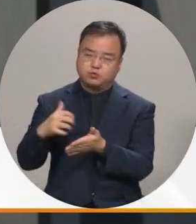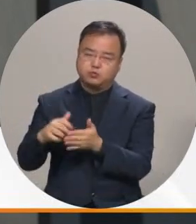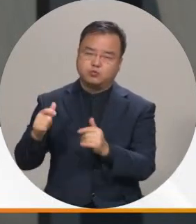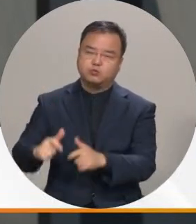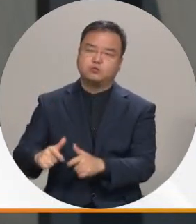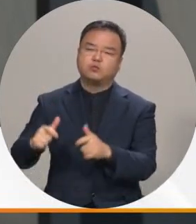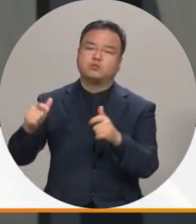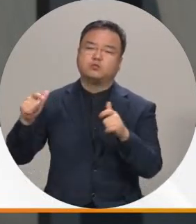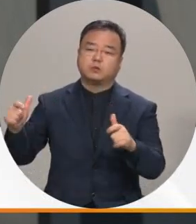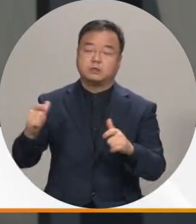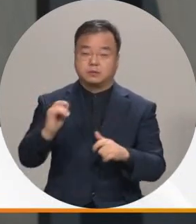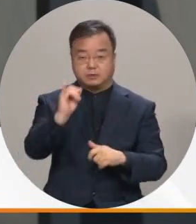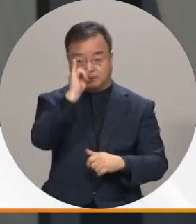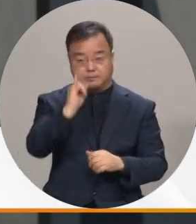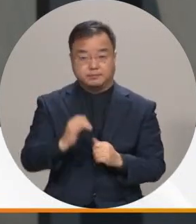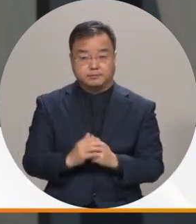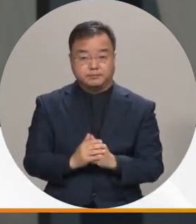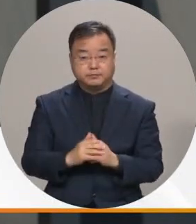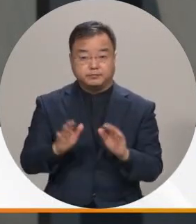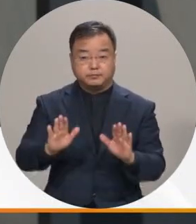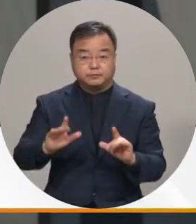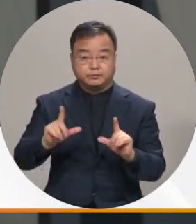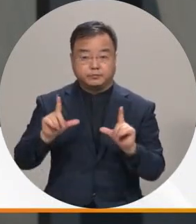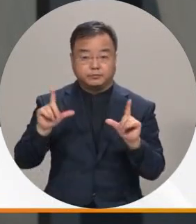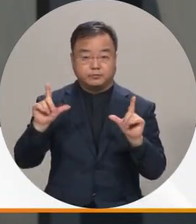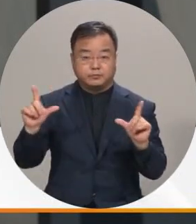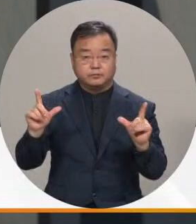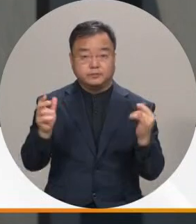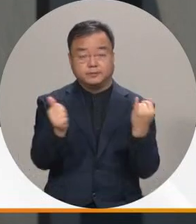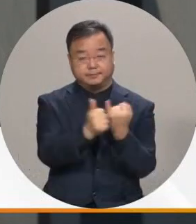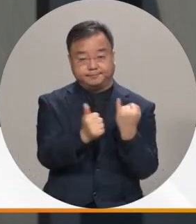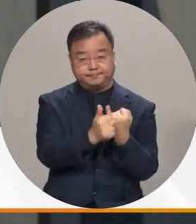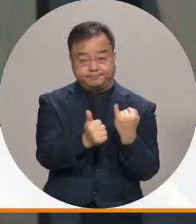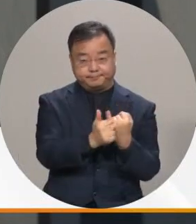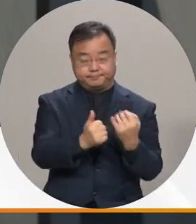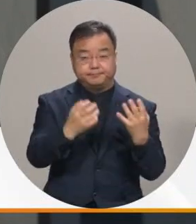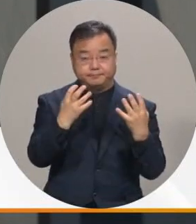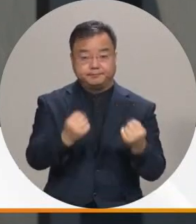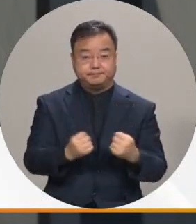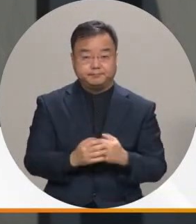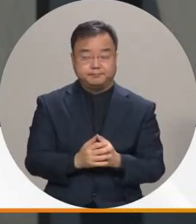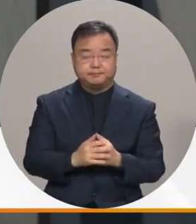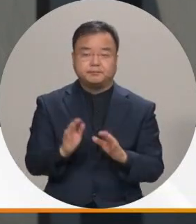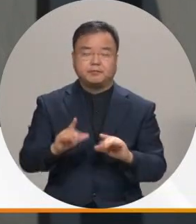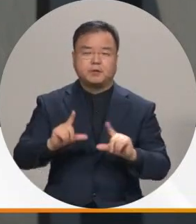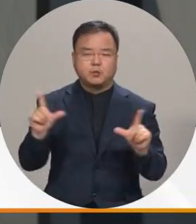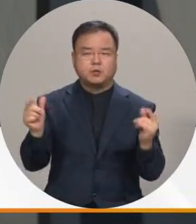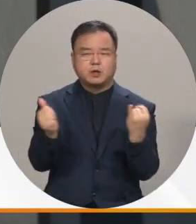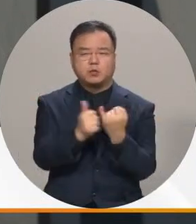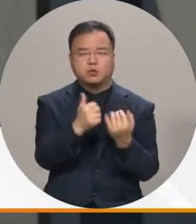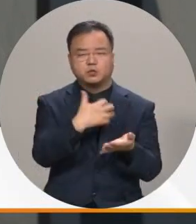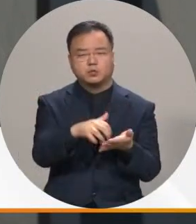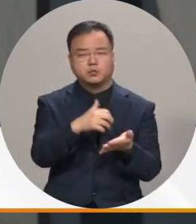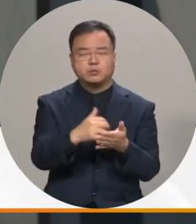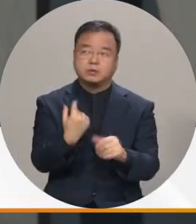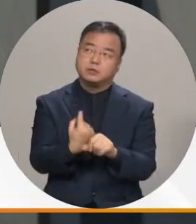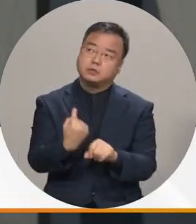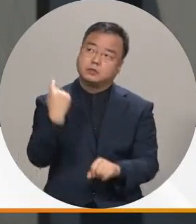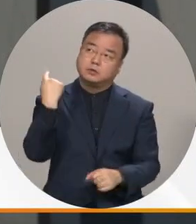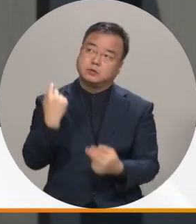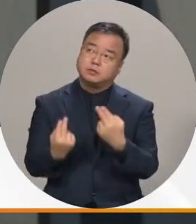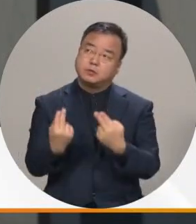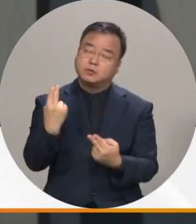경향이 있습니다 어 올해 혼들을 좀 많이 하셨어요 결혼을 그래서 올해 혼인건수가 작년 대비 한 3%